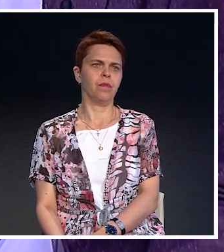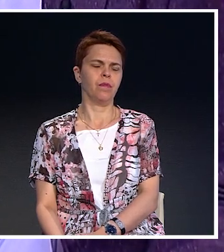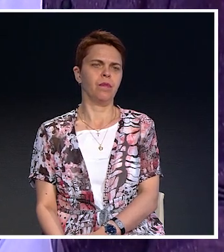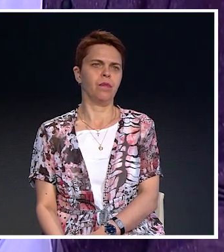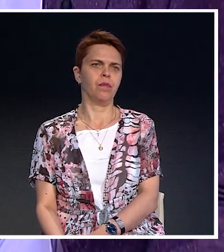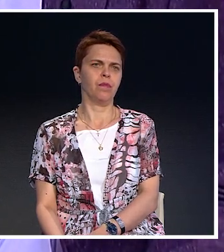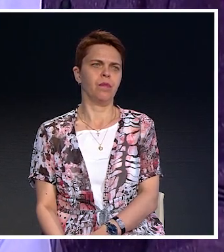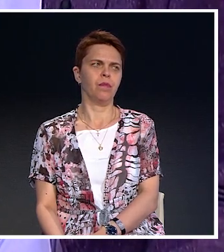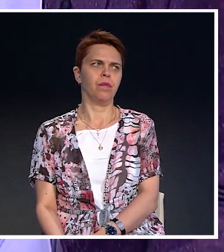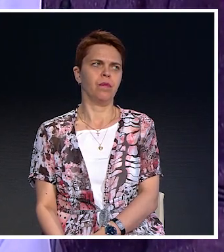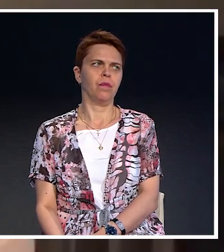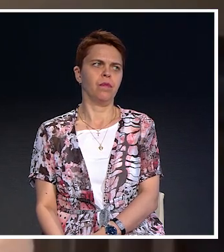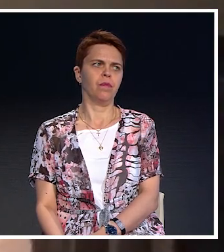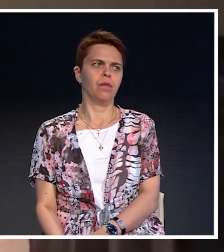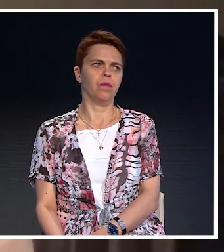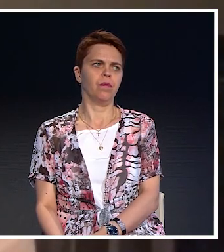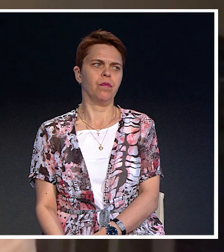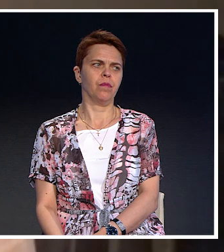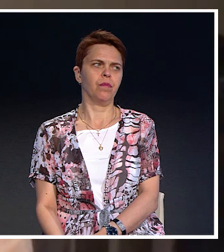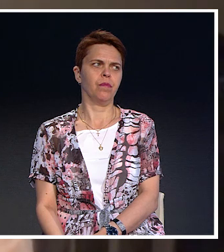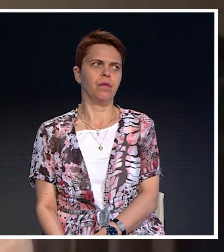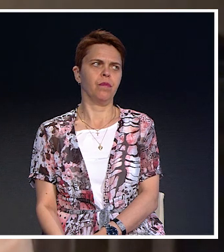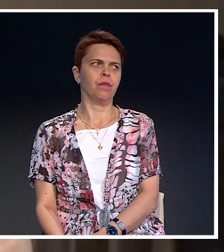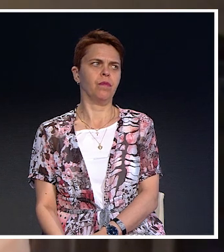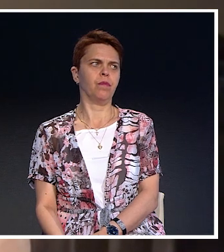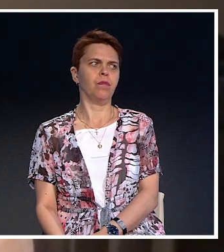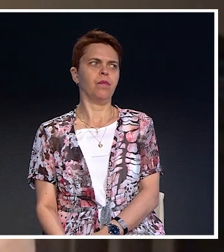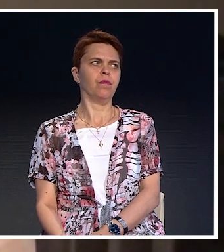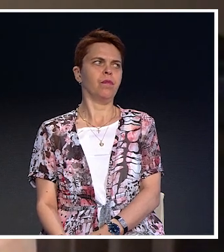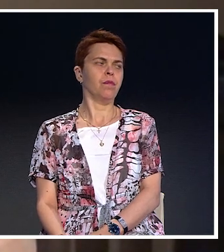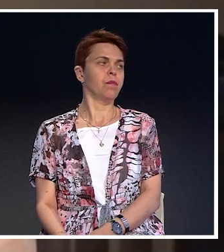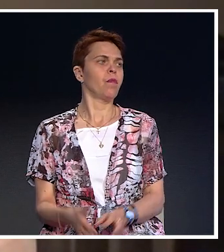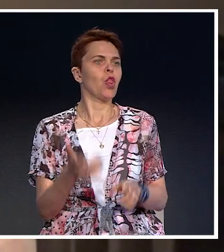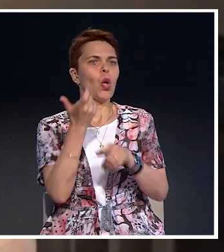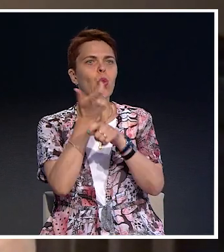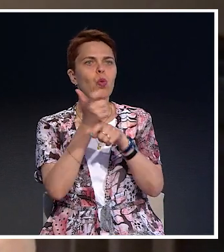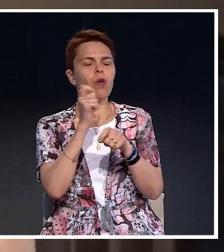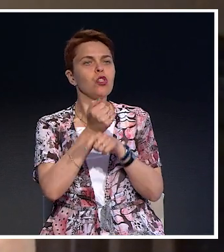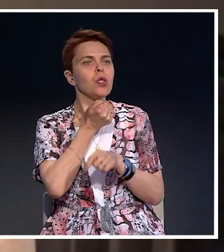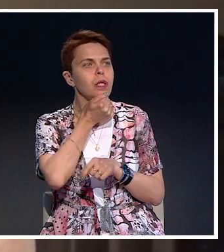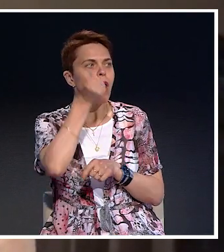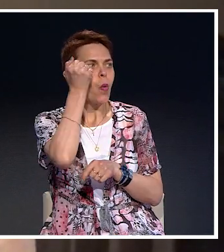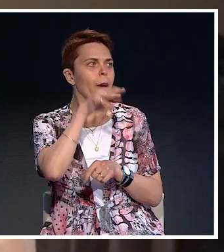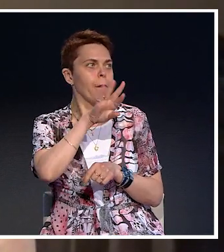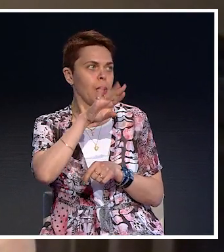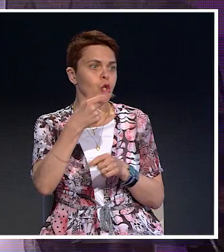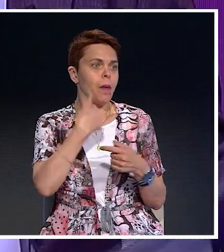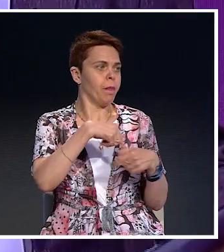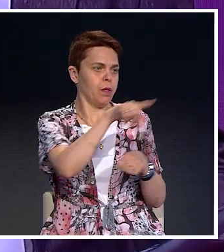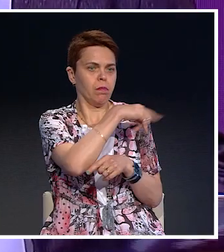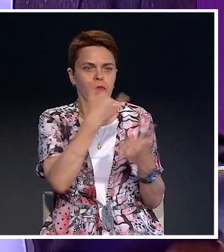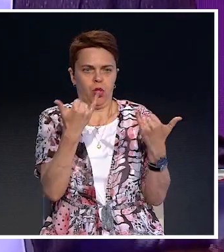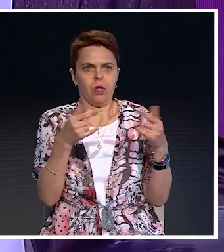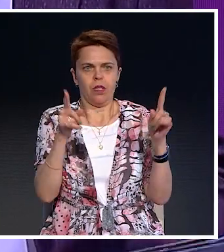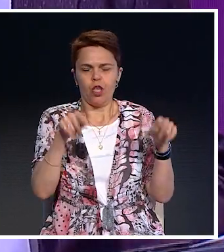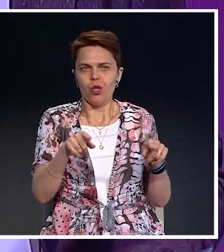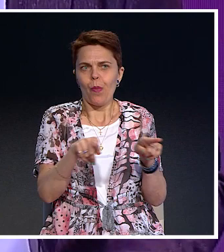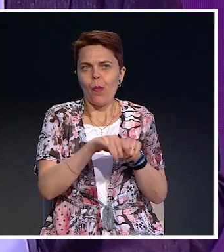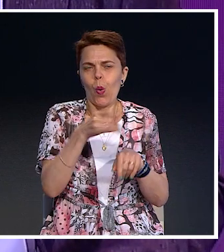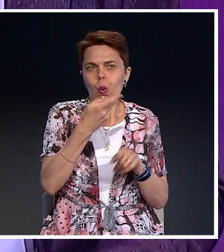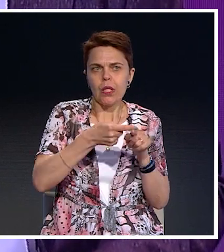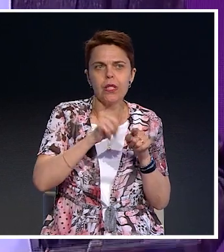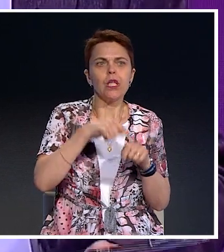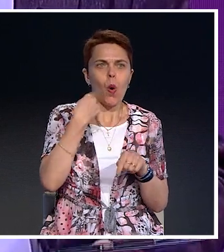жінки. Тому це чудова нагода для жінок боротися за свої спільноти під час. Можливо, ми якраз теж про це говорили, що